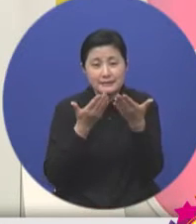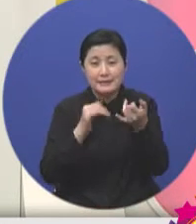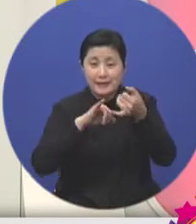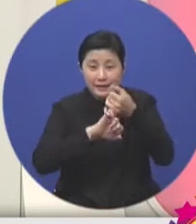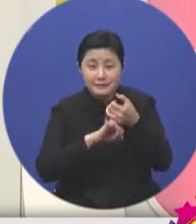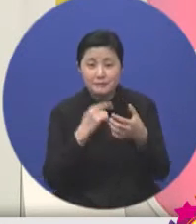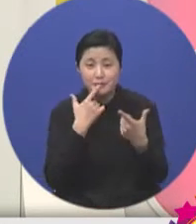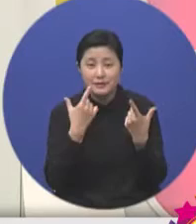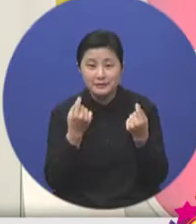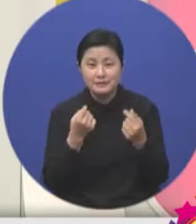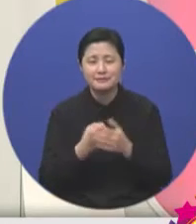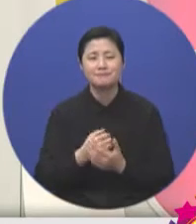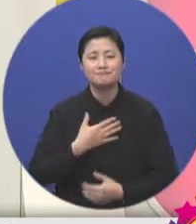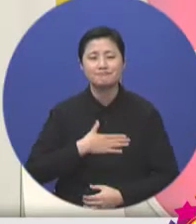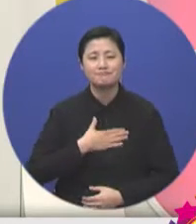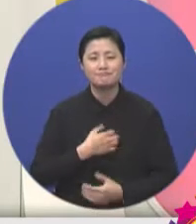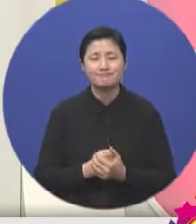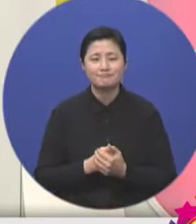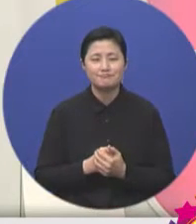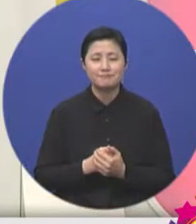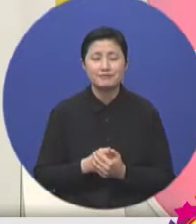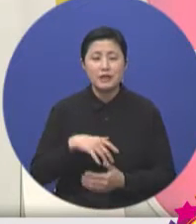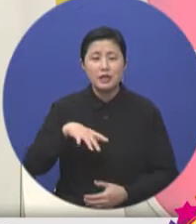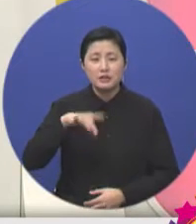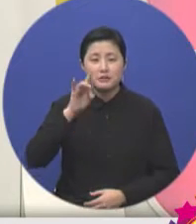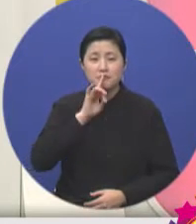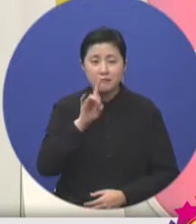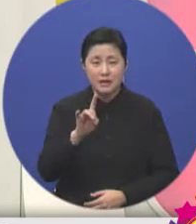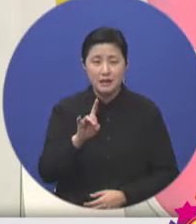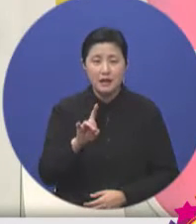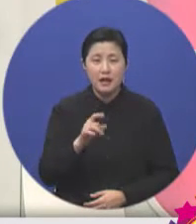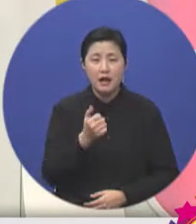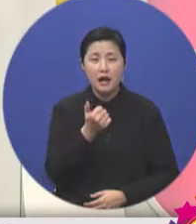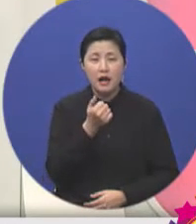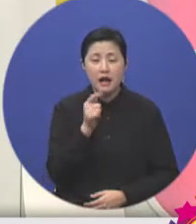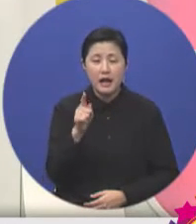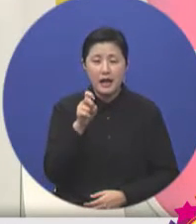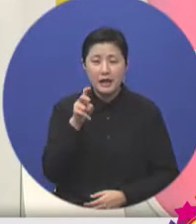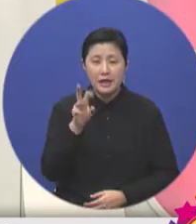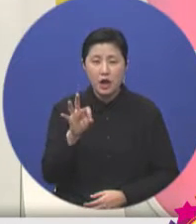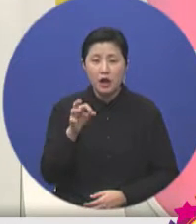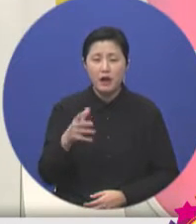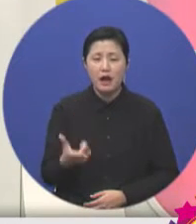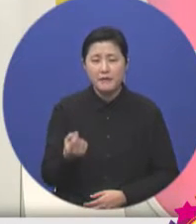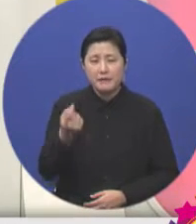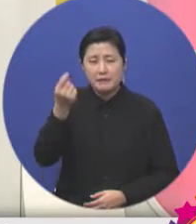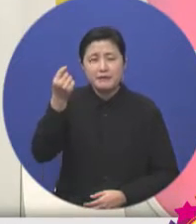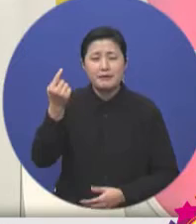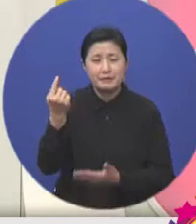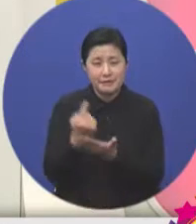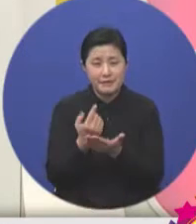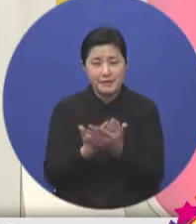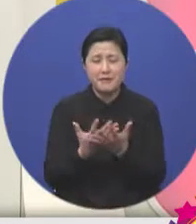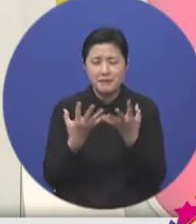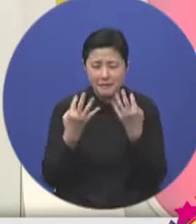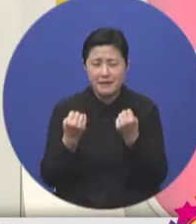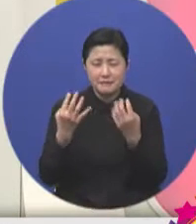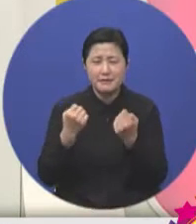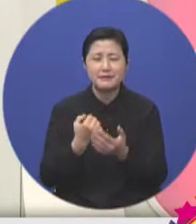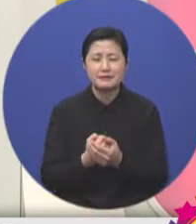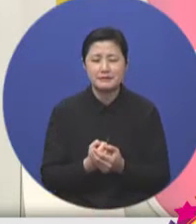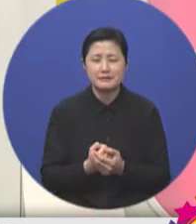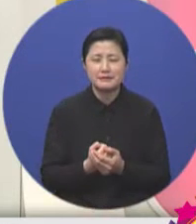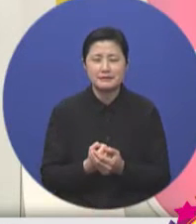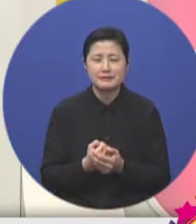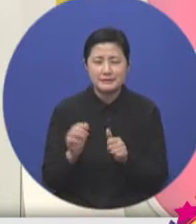네네 맞아요. 그렇죠 알아들네. 대충 알아들 것 같아요. 처음에 말씀하신 것은 어서 빨리 많이 들어오라고. 빨라빨라. 네, 많이 말게 하영 하영